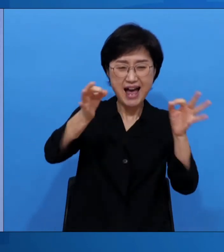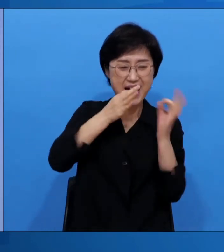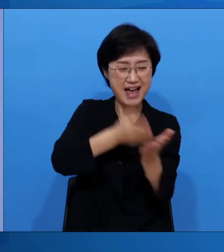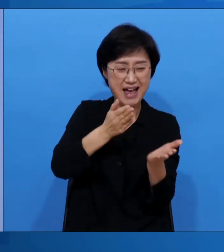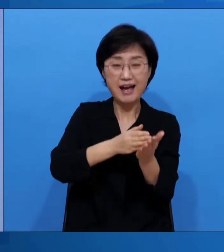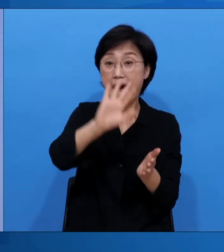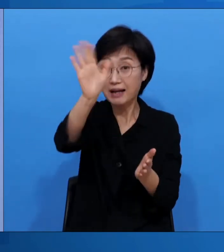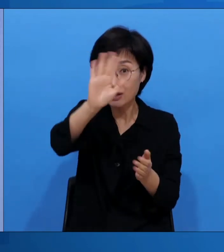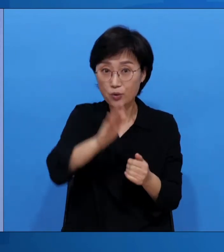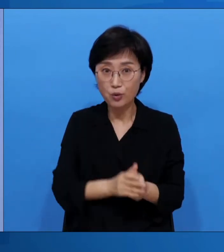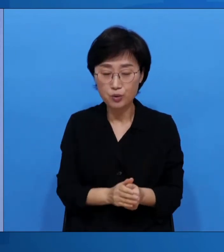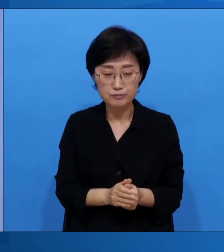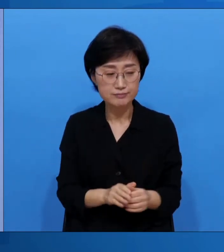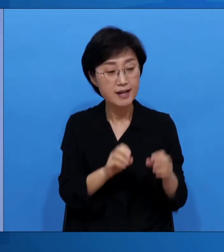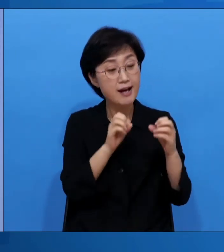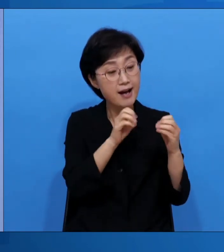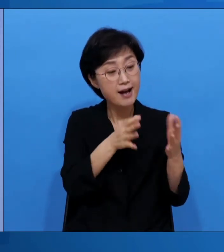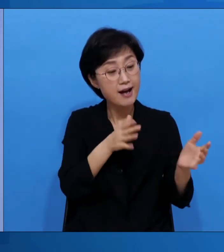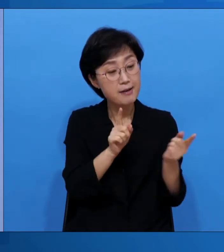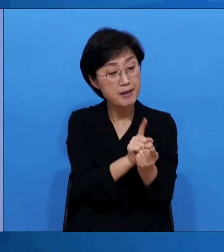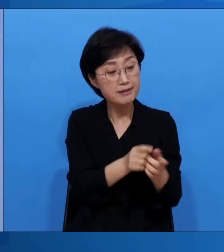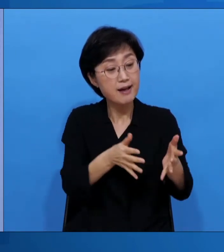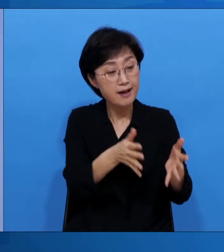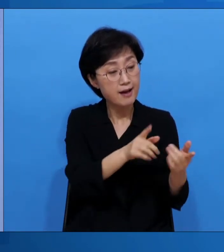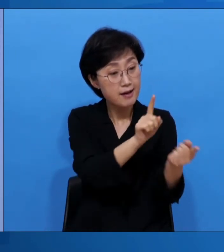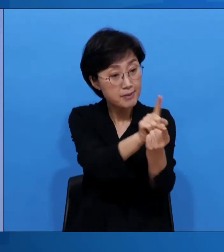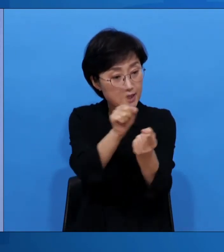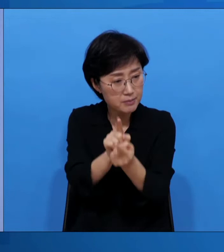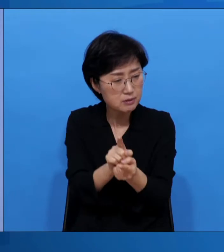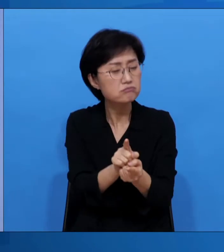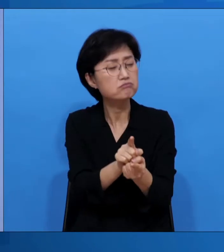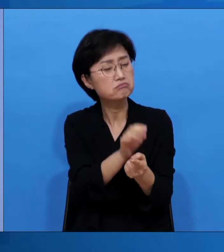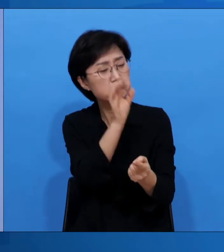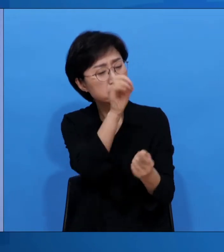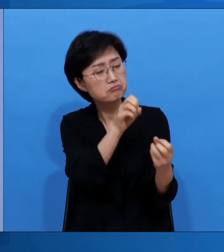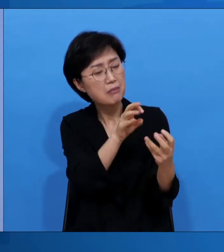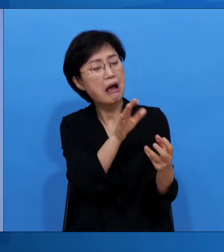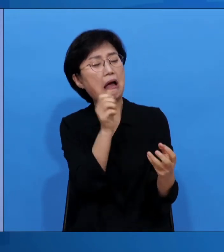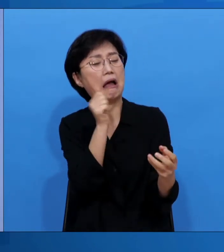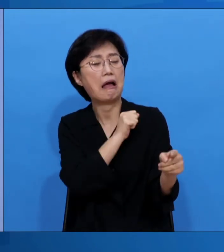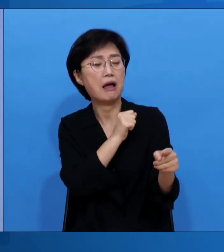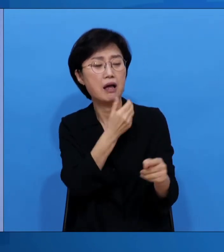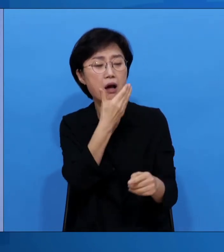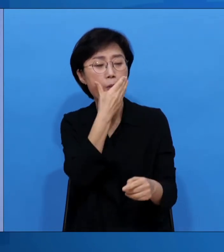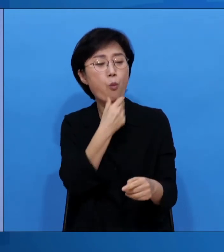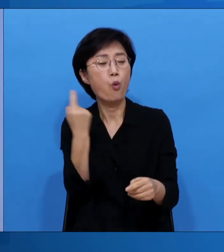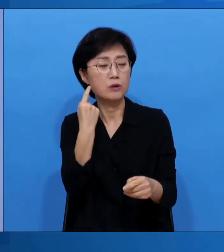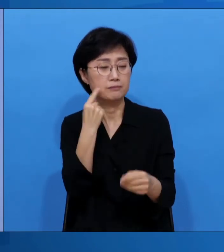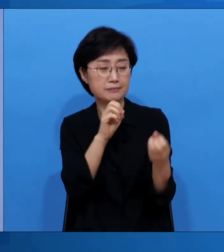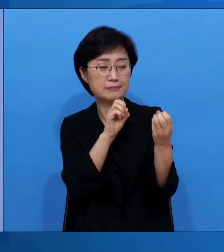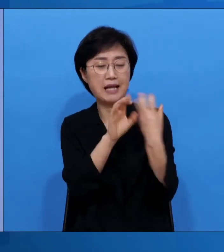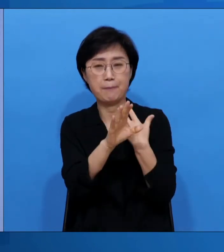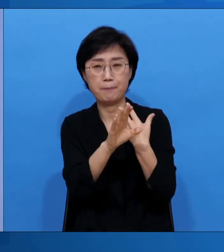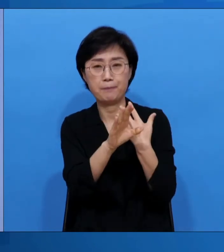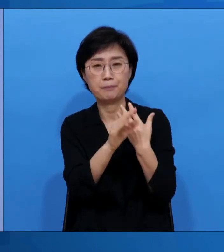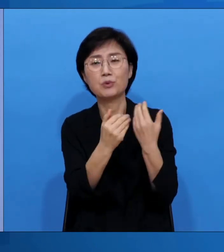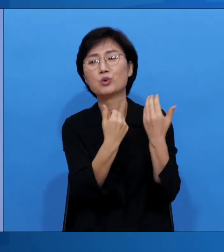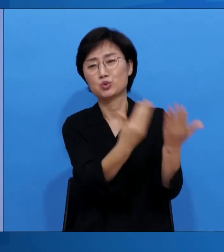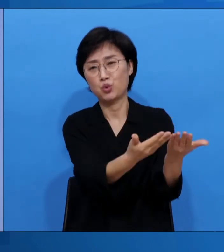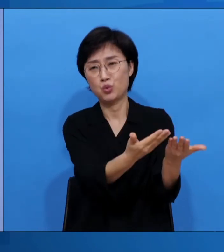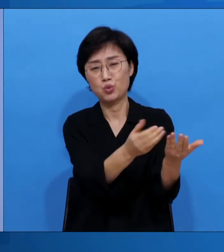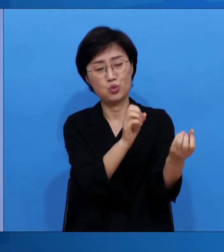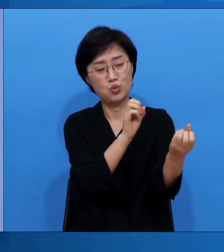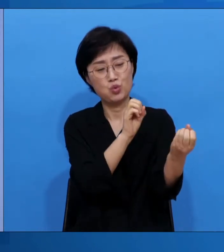그 사람이 답을 주는 전도를. And he didn't do it very strangely or whatnot, but every time he meets with somebody, he gives them the accurate answer and shares the gospel with them. 열매난